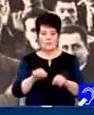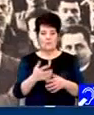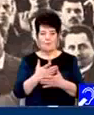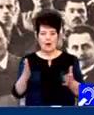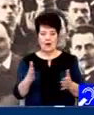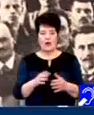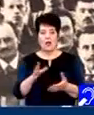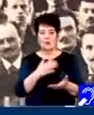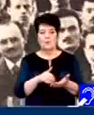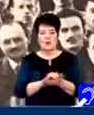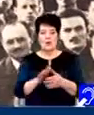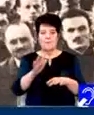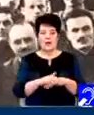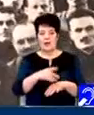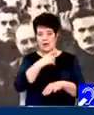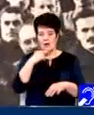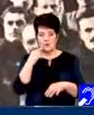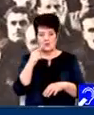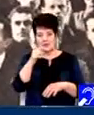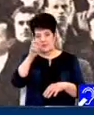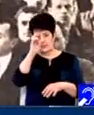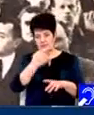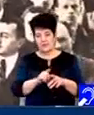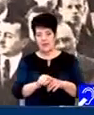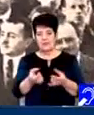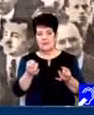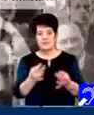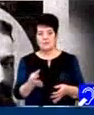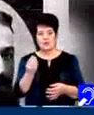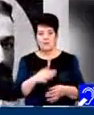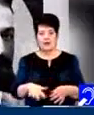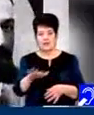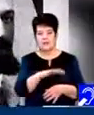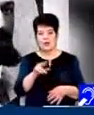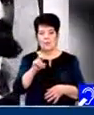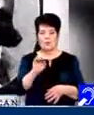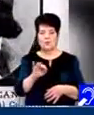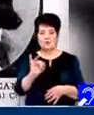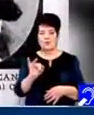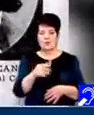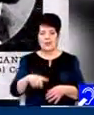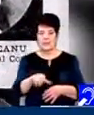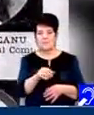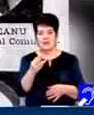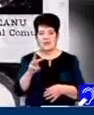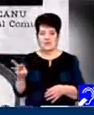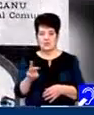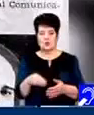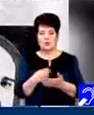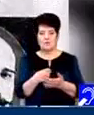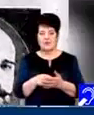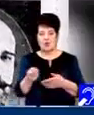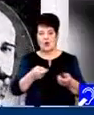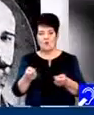unire, este delegat pe lângă Banca de Stat a Rusiei pentru a reglementa schimbul de bani în teritoriul dintre Prut și Nistru. A fost ministru de finanțe în primul